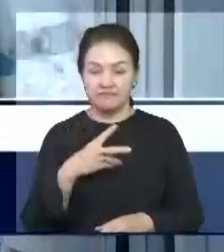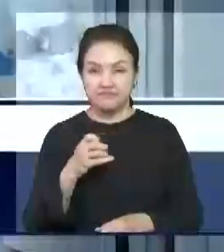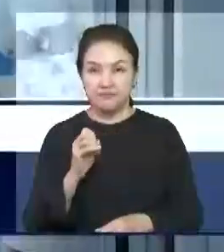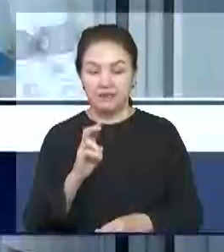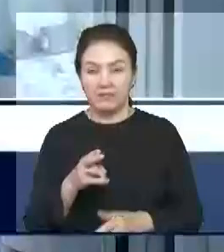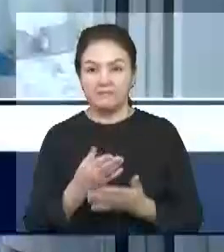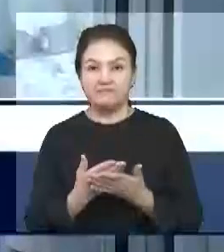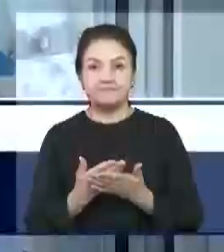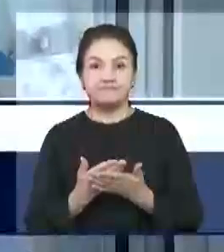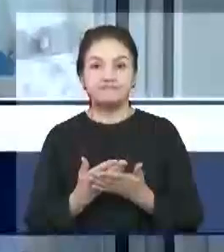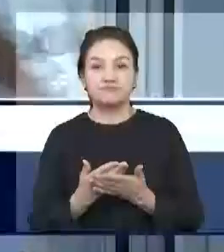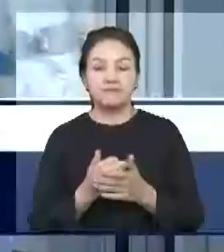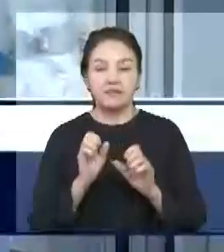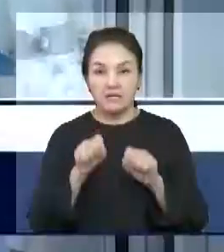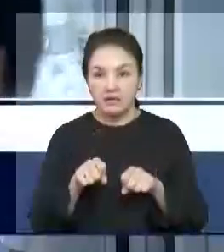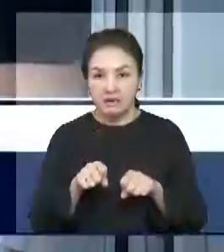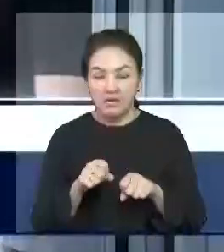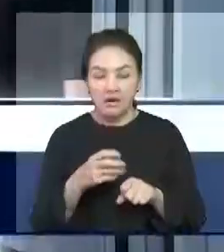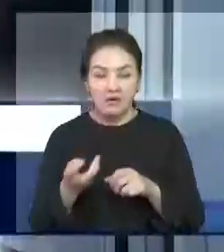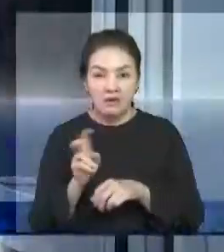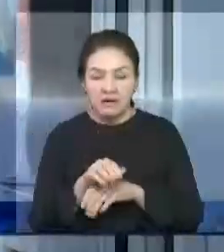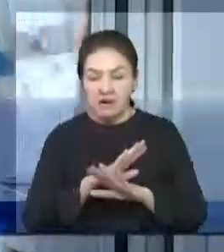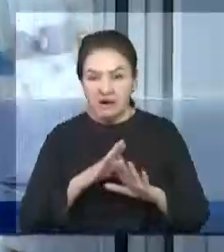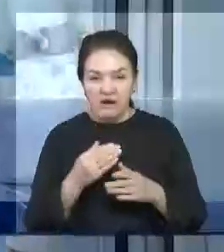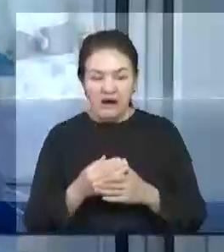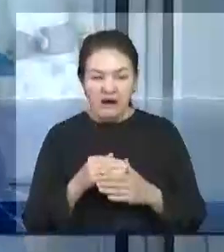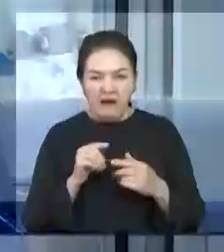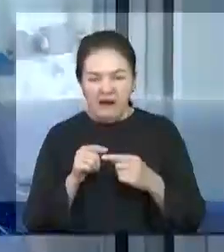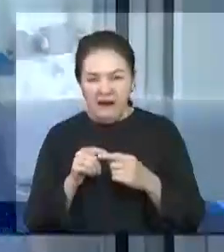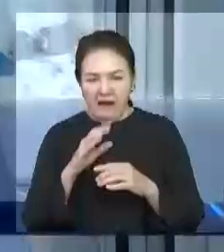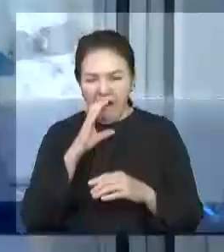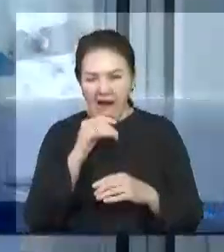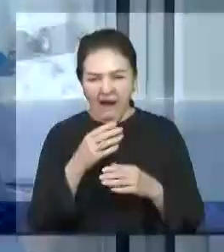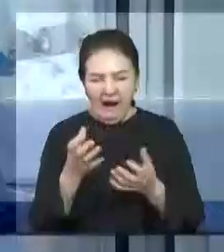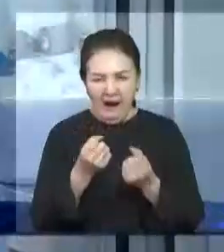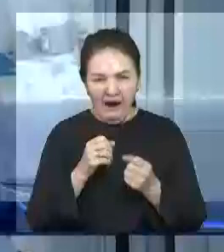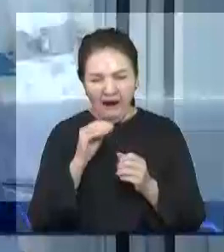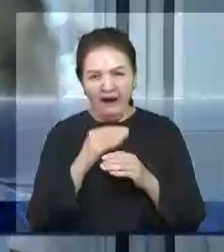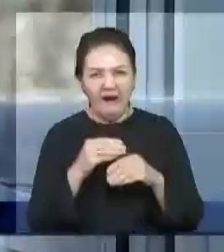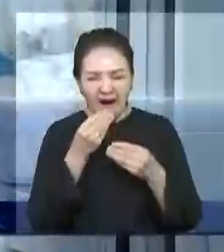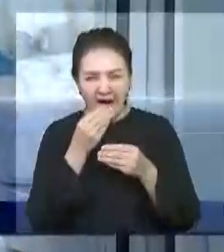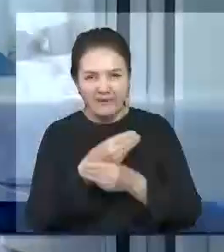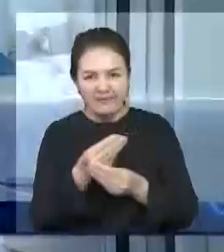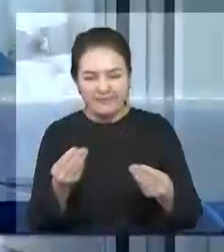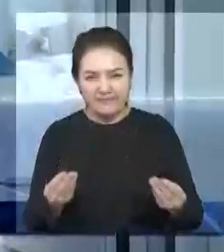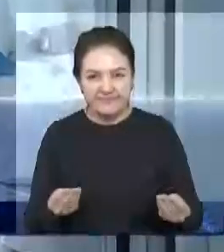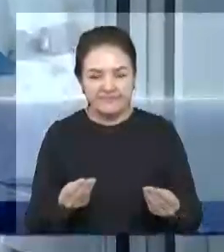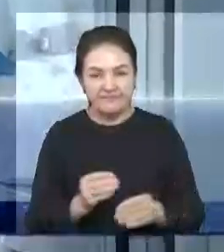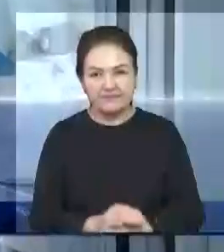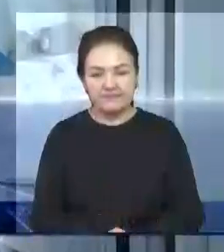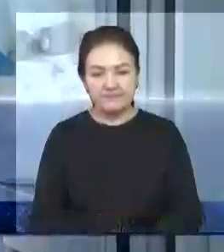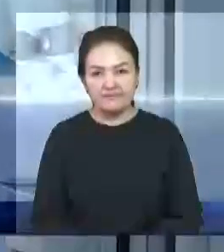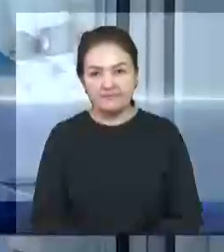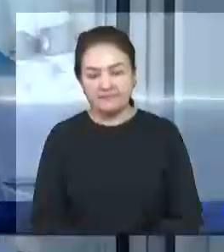Сейчас 20 СК. Может, они не придут, но он нанимает газель, забирает эти продукты и развозит уже по этим